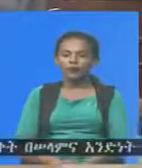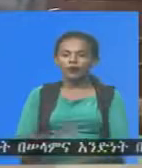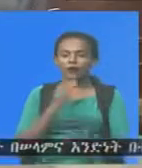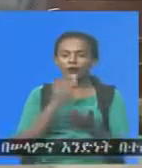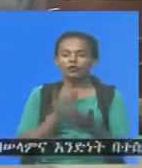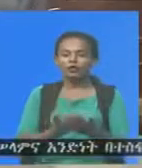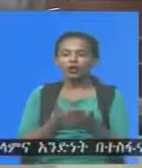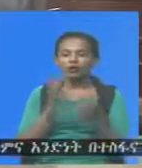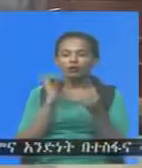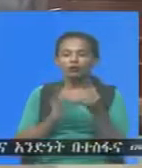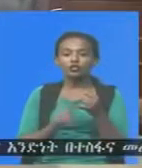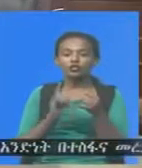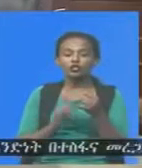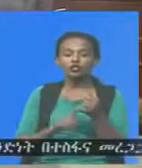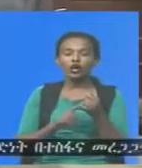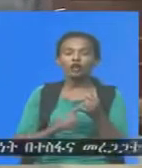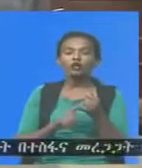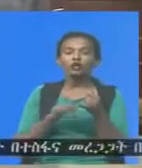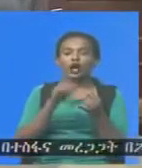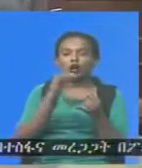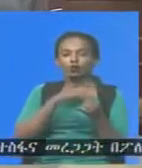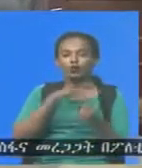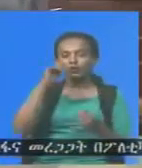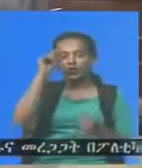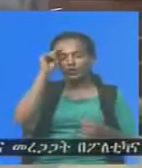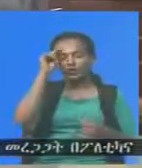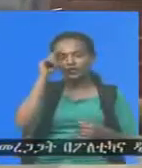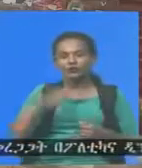አመሰግናለሁ። መጨረሻ የተከበሩ አቶ ታደሰ መሰሉ።